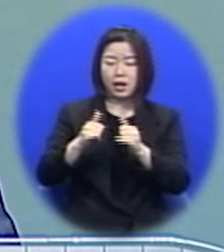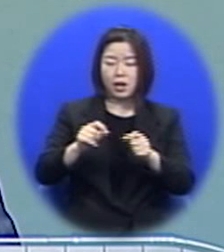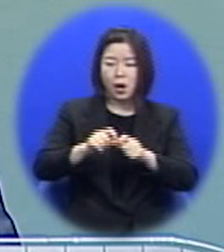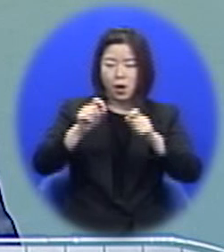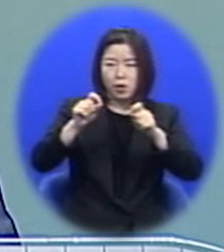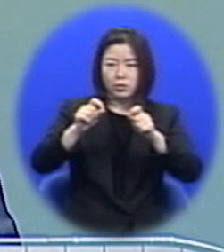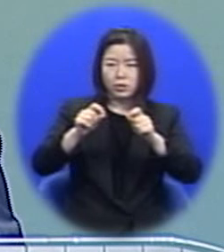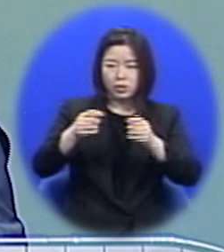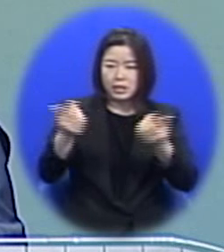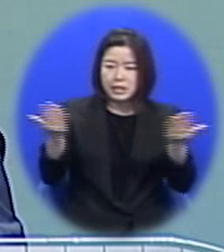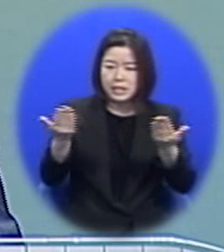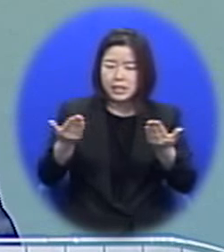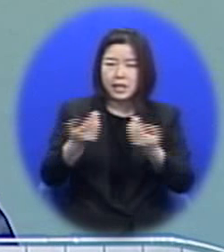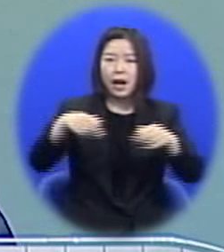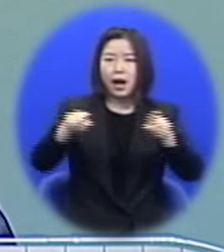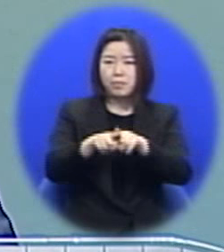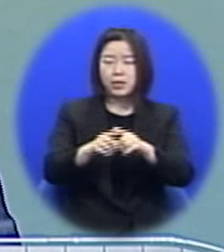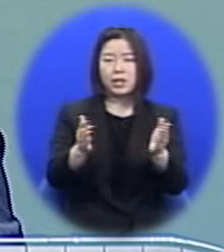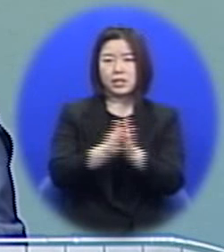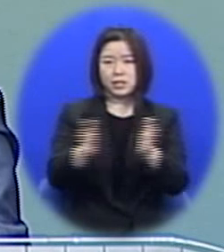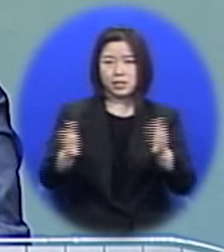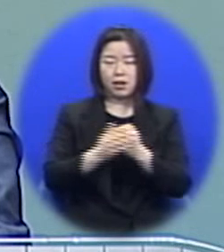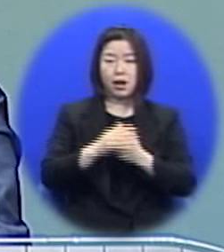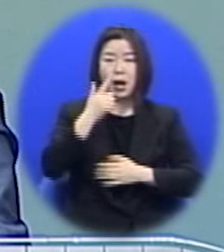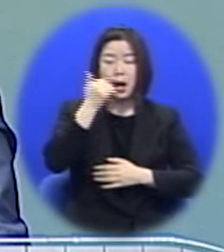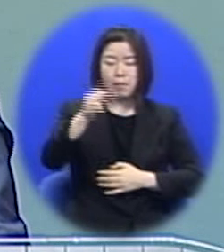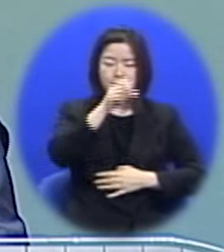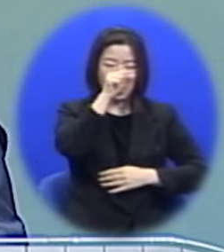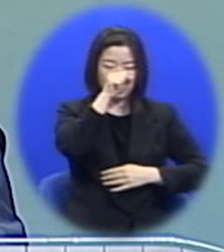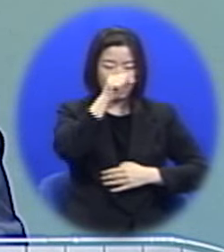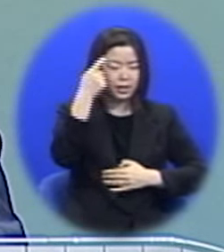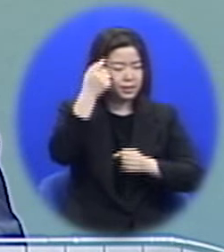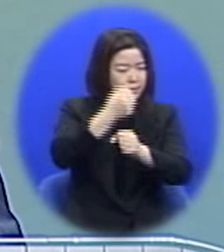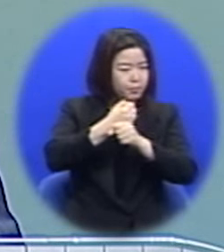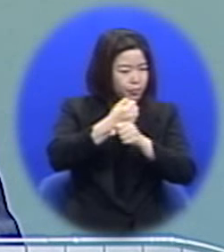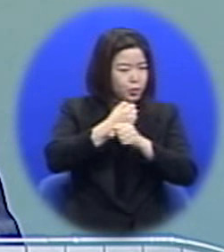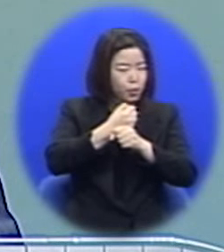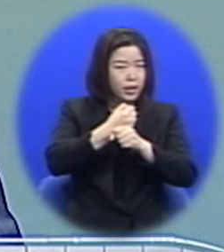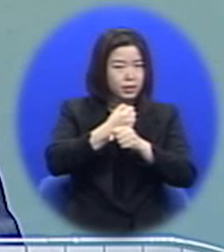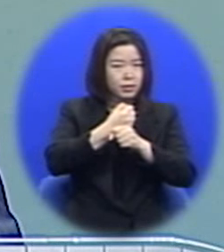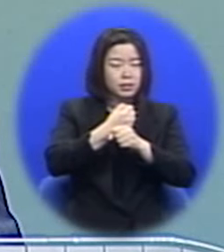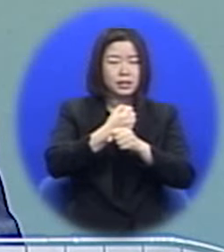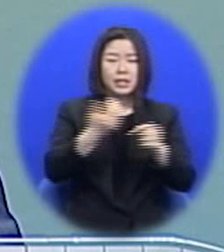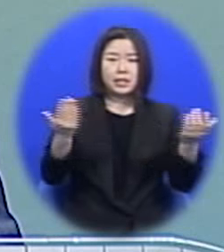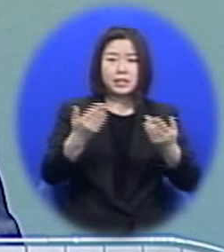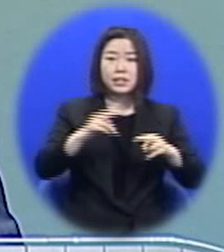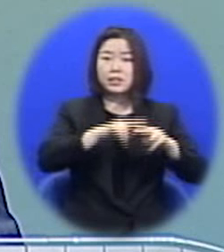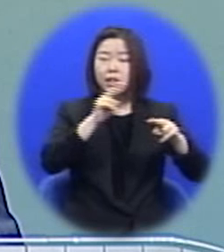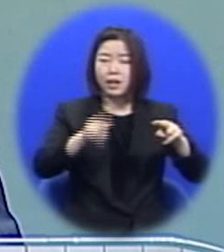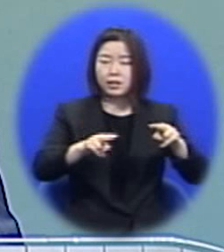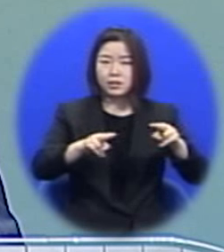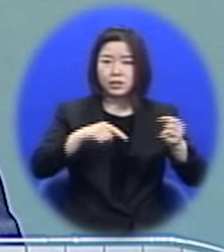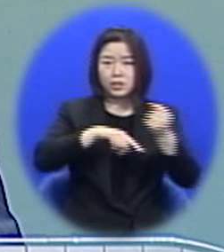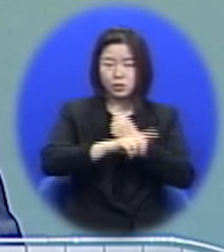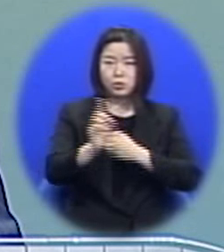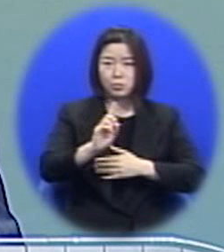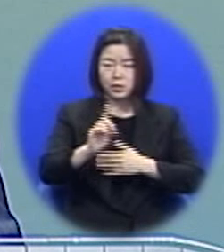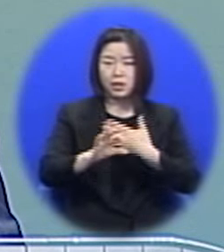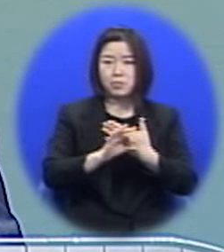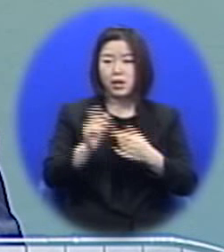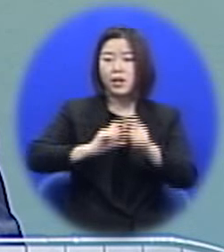때였습니다. 아빠가 좋아했던 연구원의 직업을 포기했던 가장 큰 이유는 더 많은 돈을 벌 수 있다는